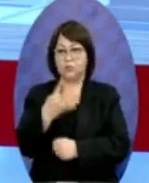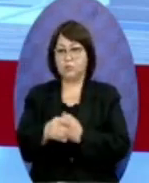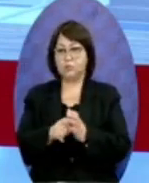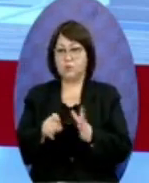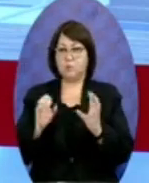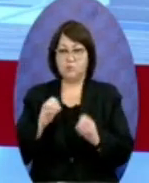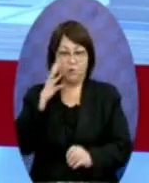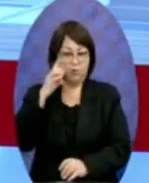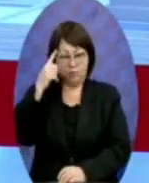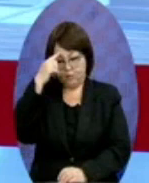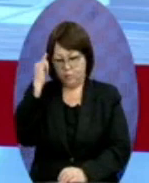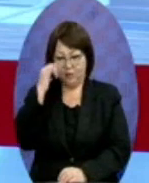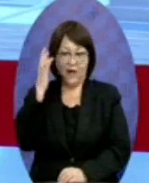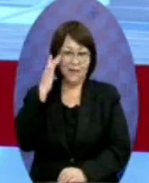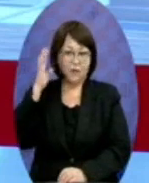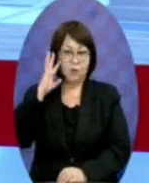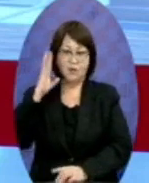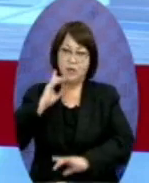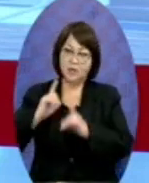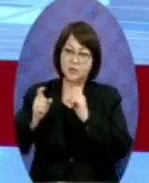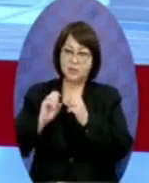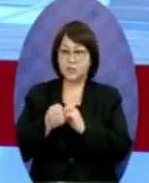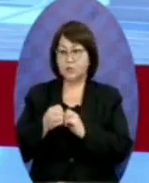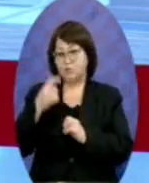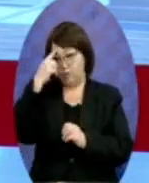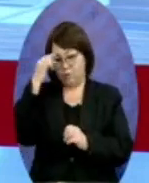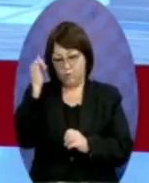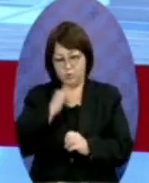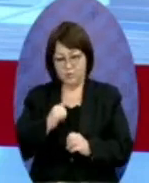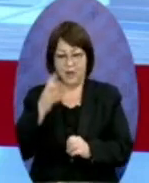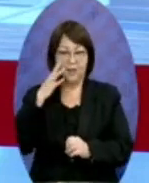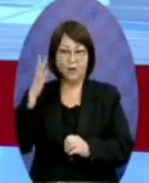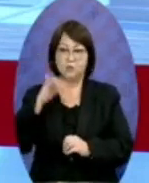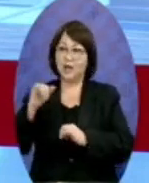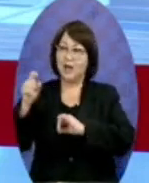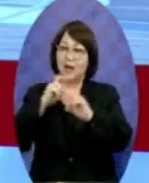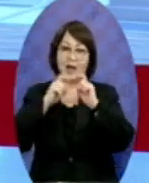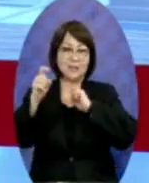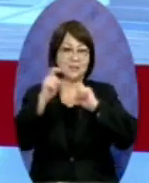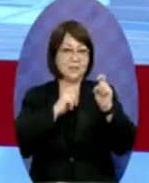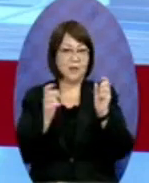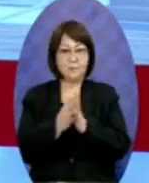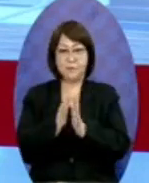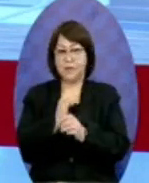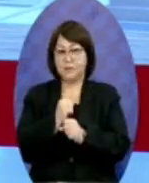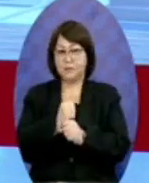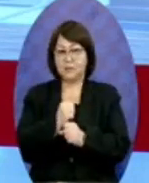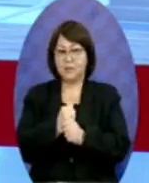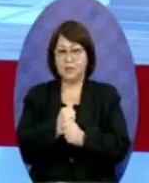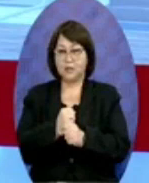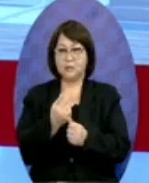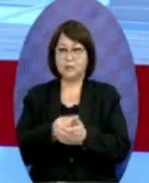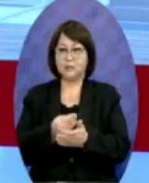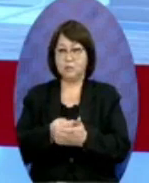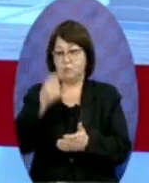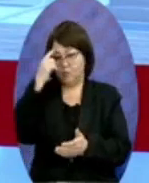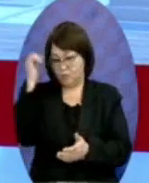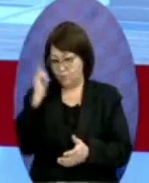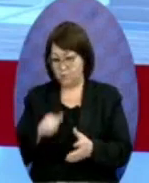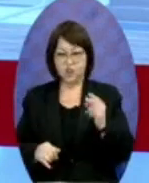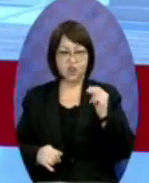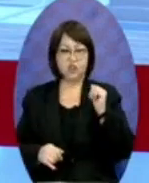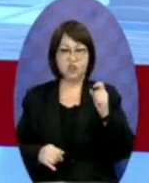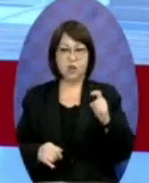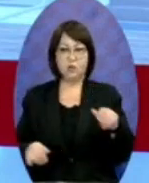улсын гадаад бодлогын зорилтуудыг хэрэгжүүлэх, Монгол улсаас гадаад орнуудад тогтоосон хоёр талын харилцаа хамтын ажиллагаа, тухайлбал Монгол Чехийн харилцааг